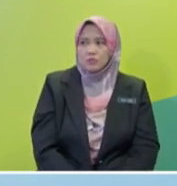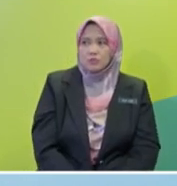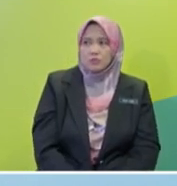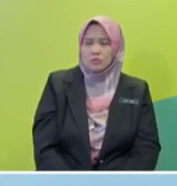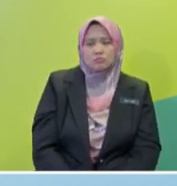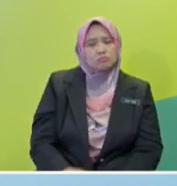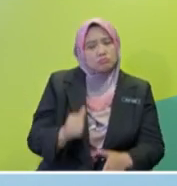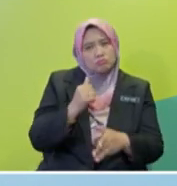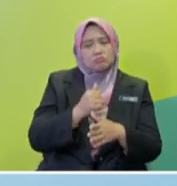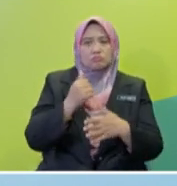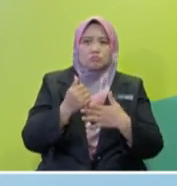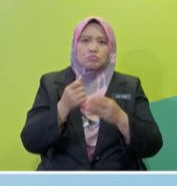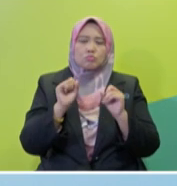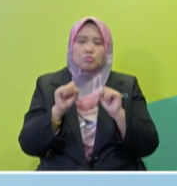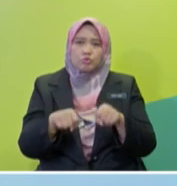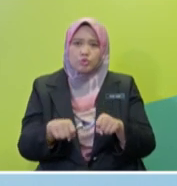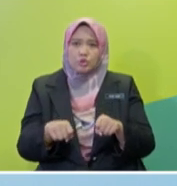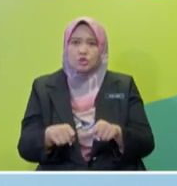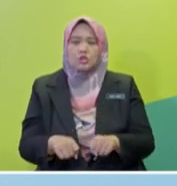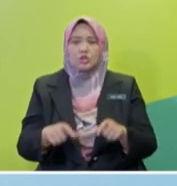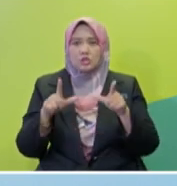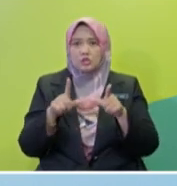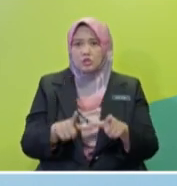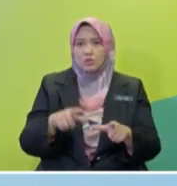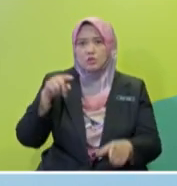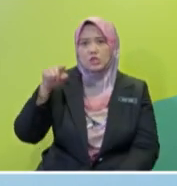boleh Sambungkan dengan dengan